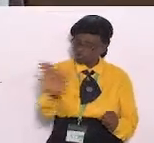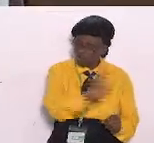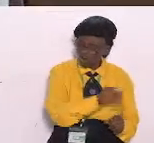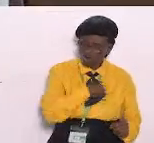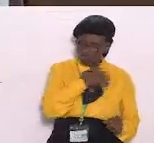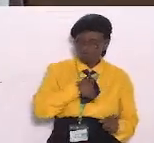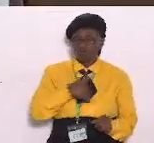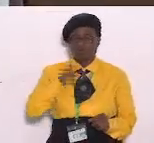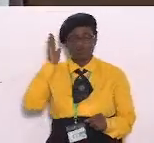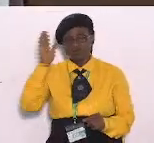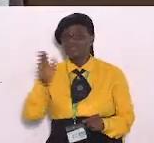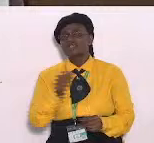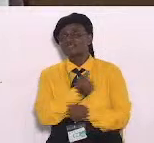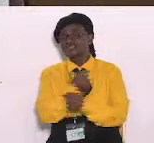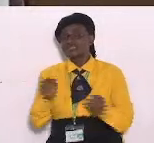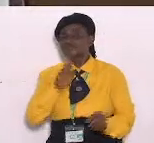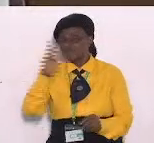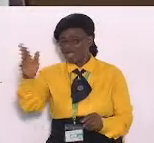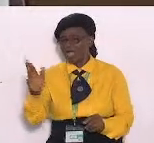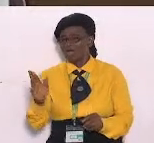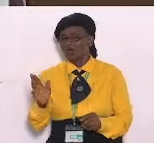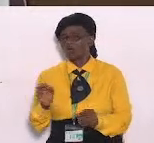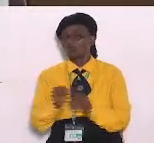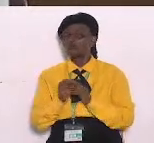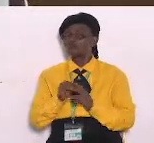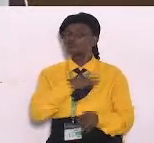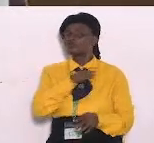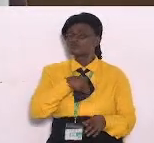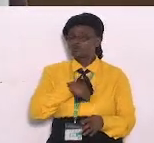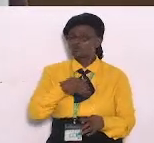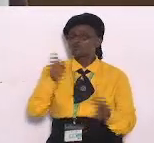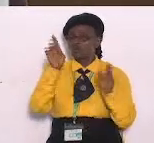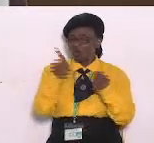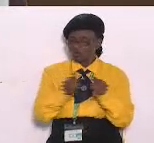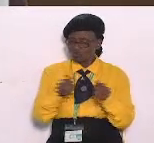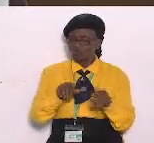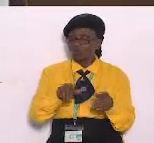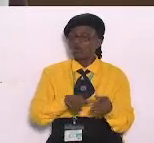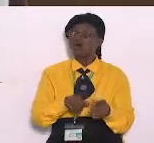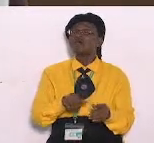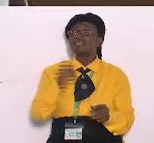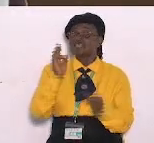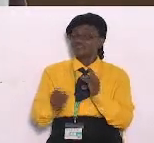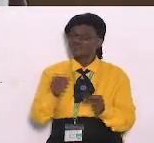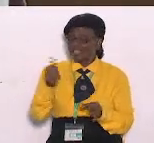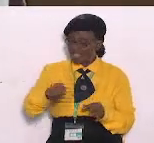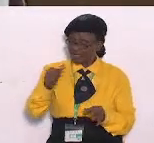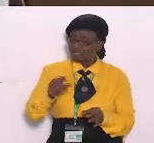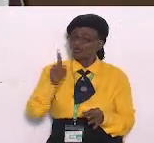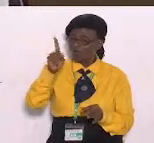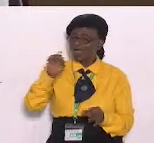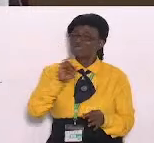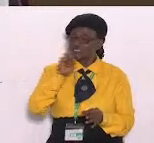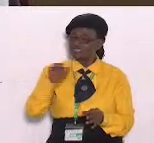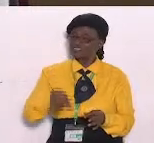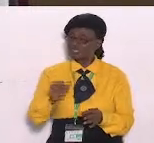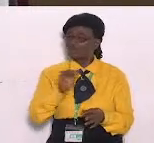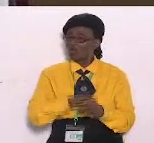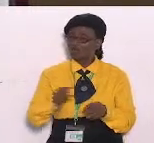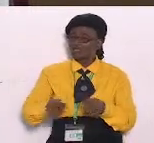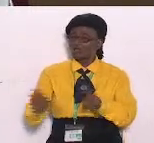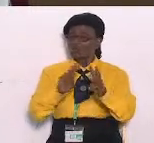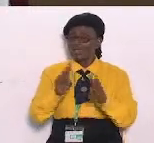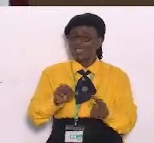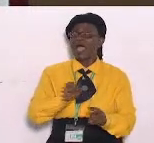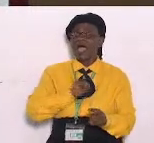sauve leur vie aussi leur âme si tu es encore en route ici dans l'auditorium cours